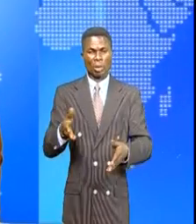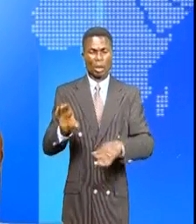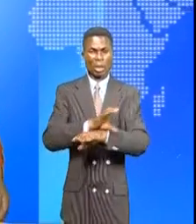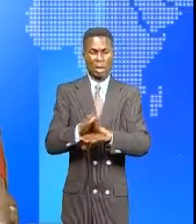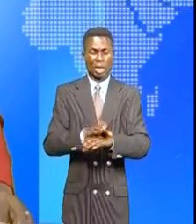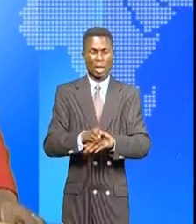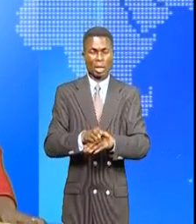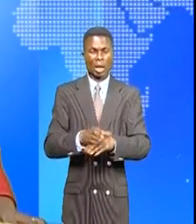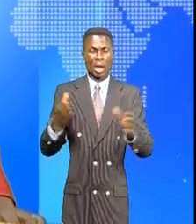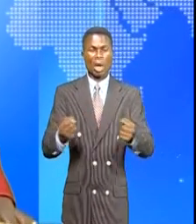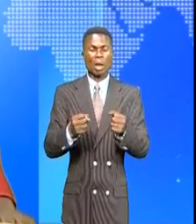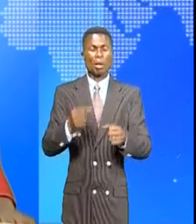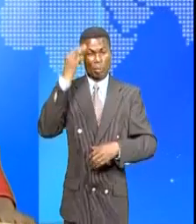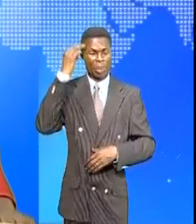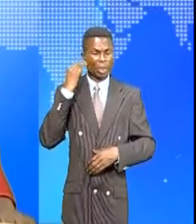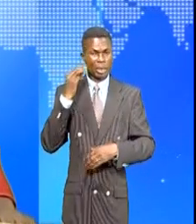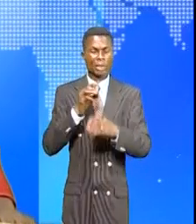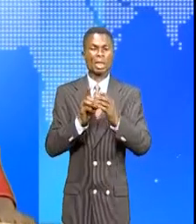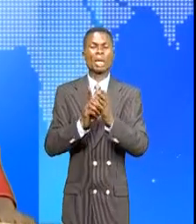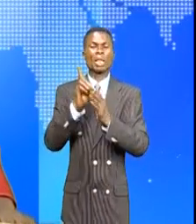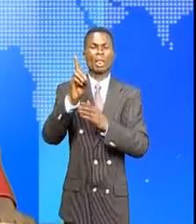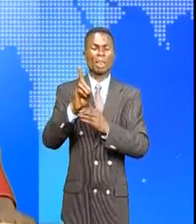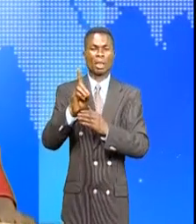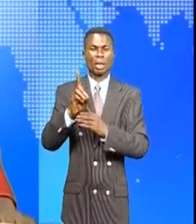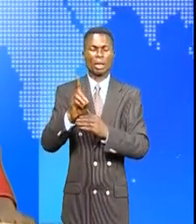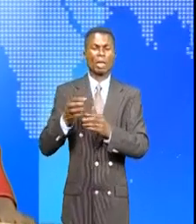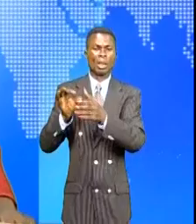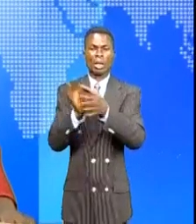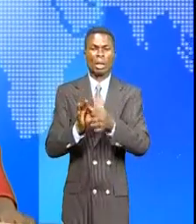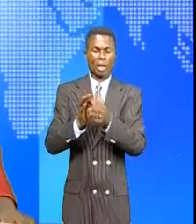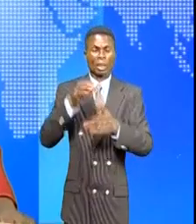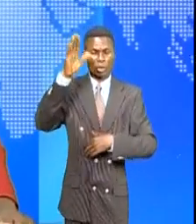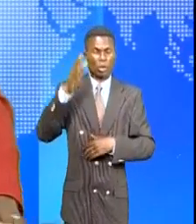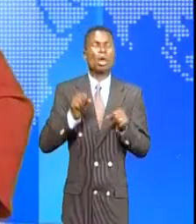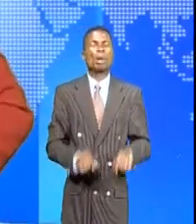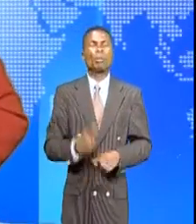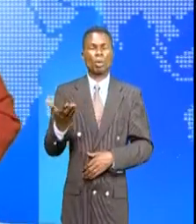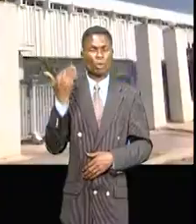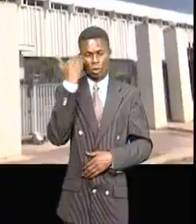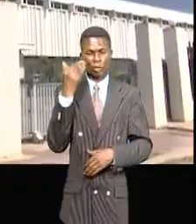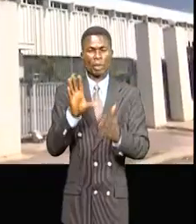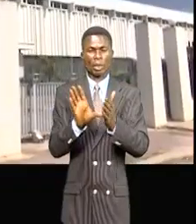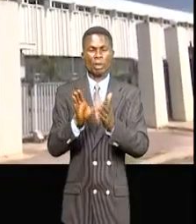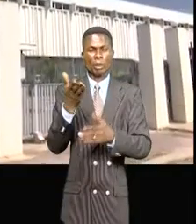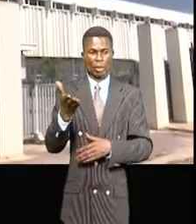perdu son ministre délégué auprès du ministre des Relations extérieures, Adoum Gargoum. Reportage.